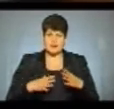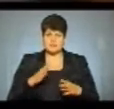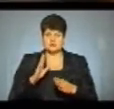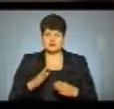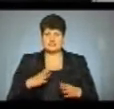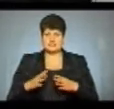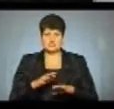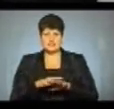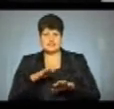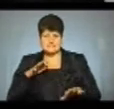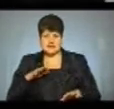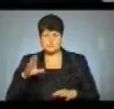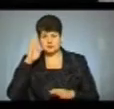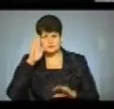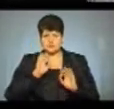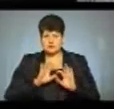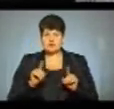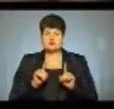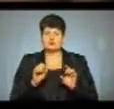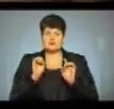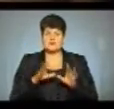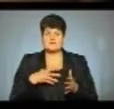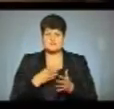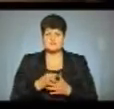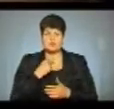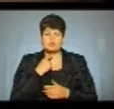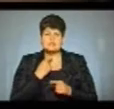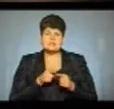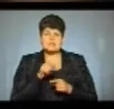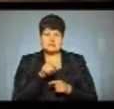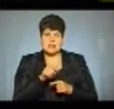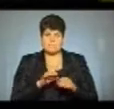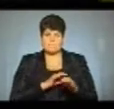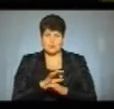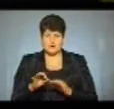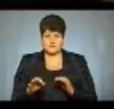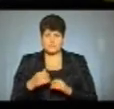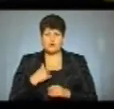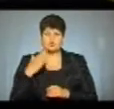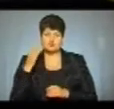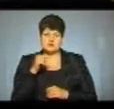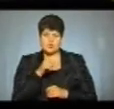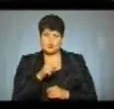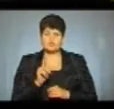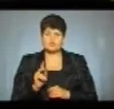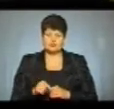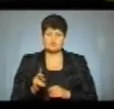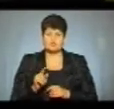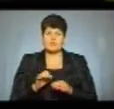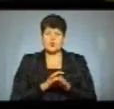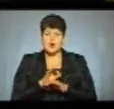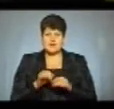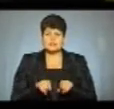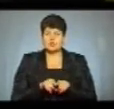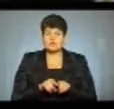тренажерний зал. Чоловік розказав, чому віддав свій голос за цей проєкт. Голосую я за нього через те, що в Тернополі